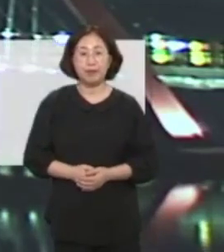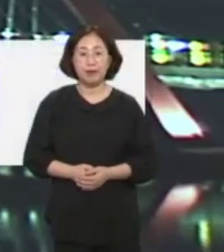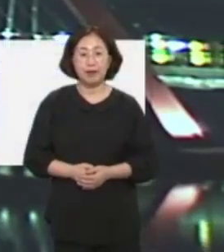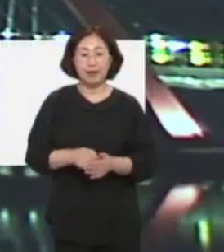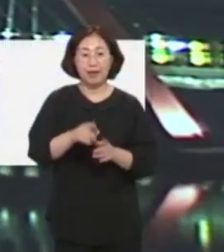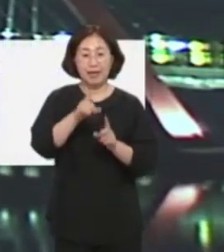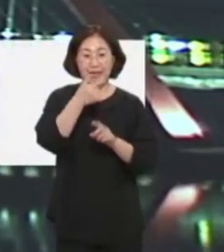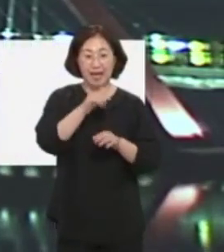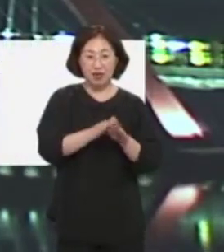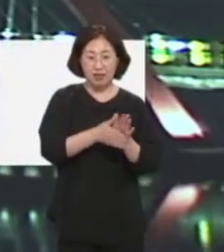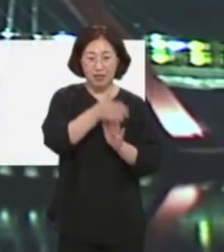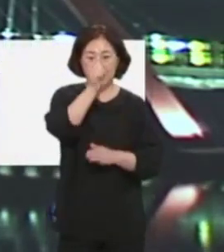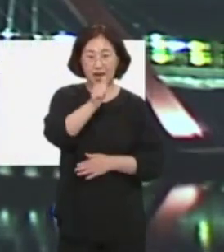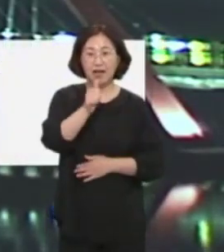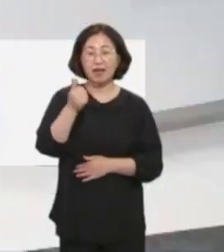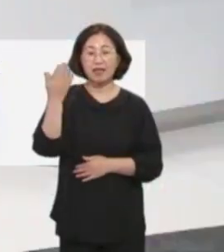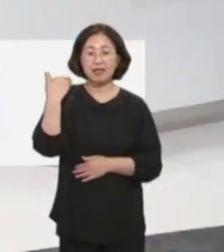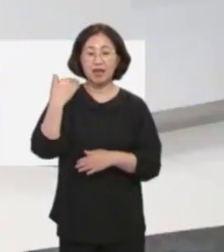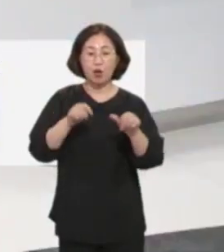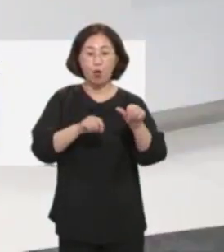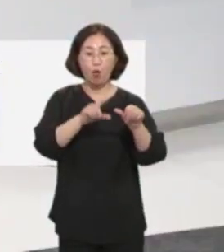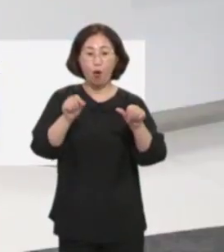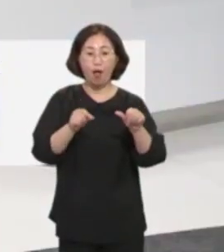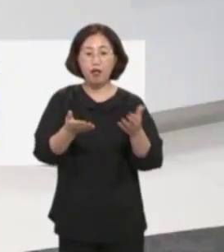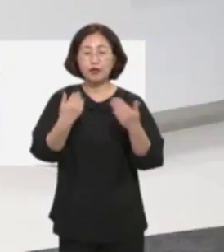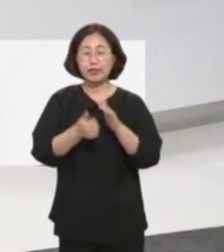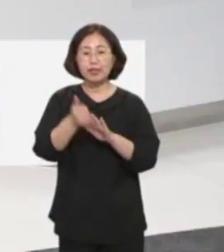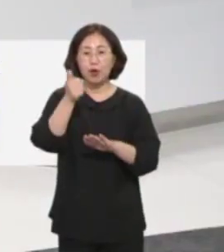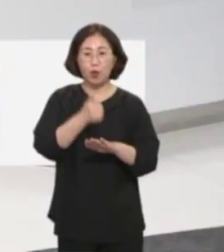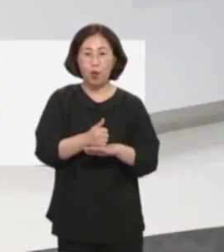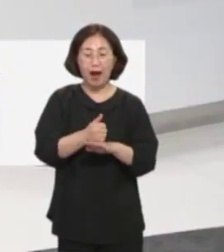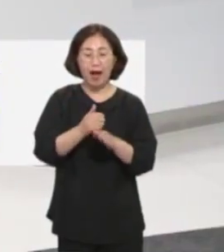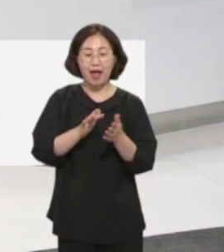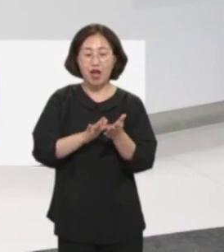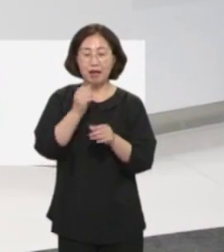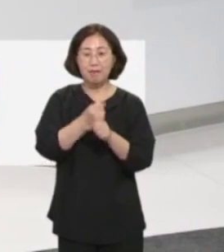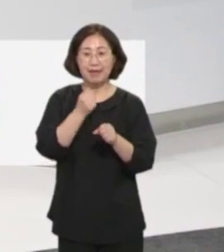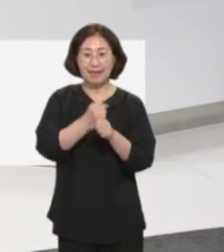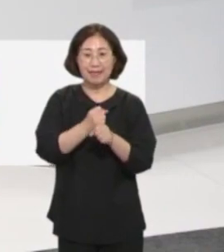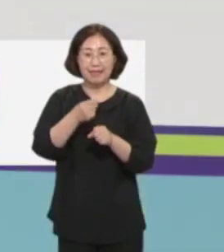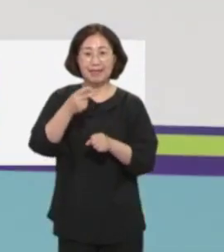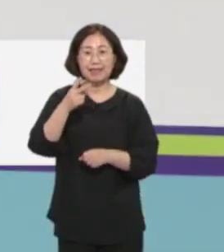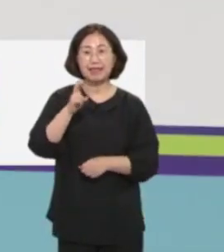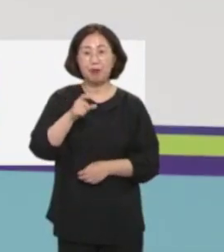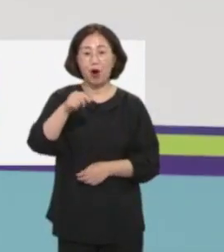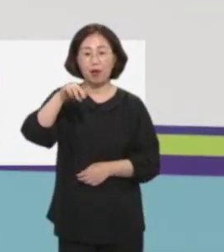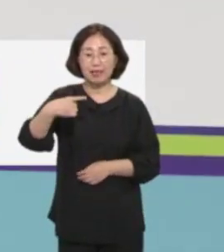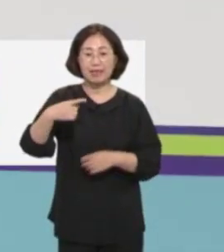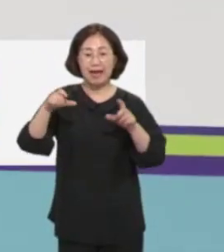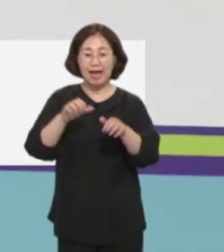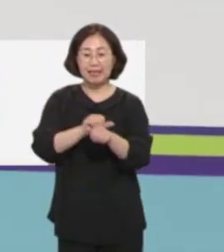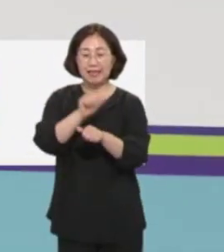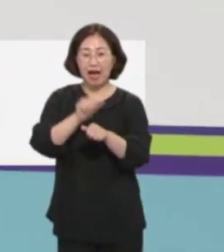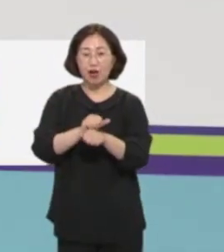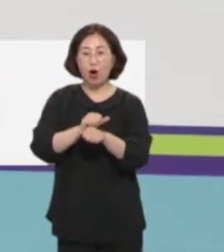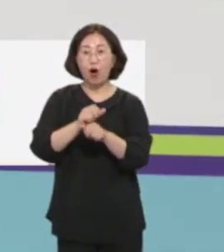이장우 대전시장이 지난 5월 유치에 성공한 다국적 제약회사 머크의 싱가포르 연구소와 정보기관 등을